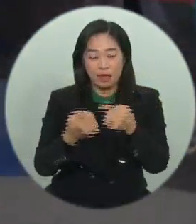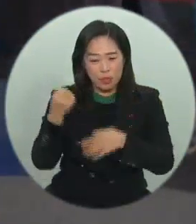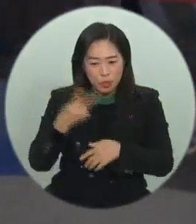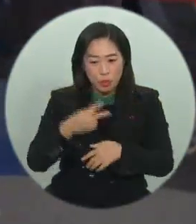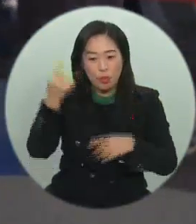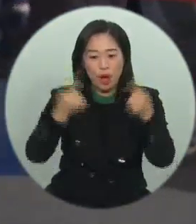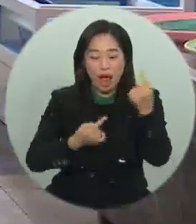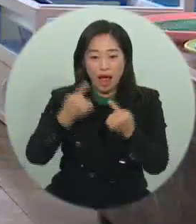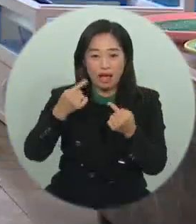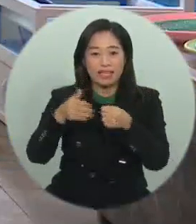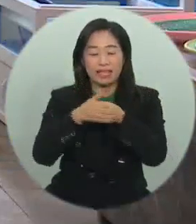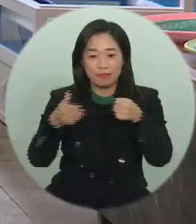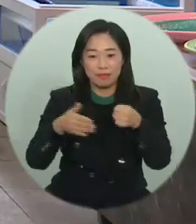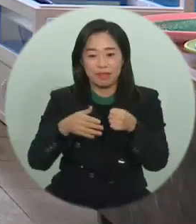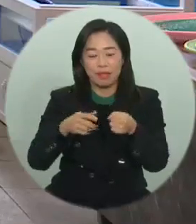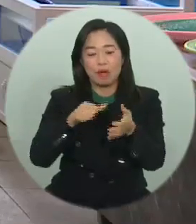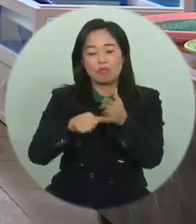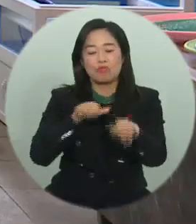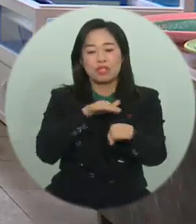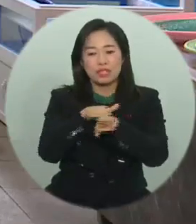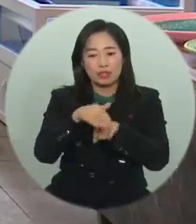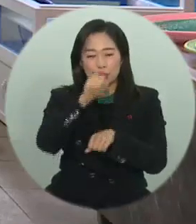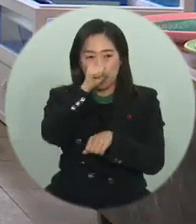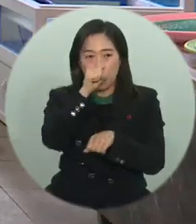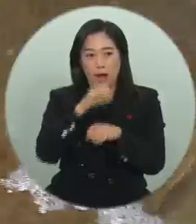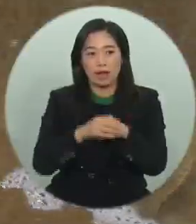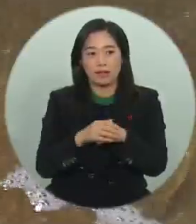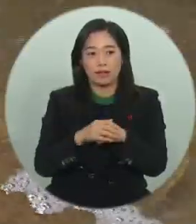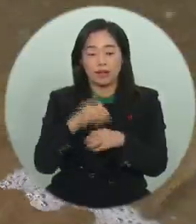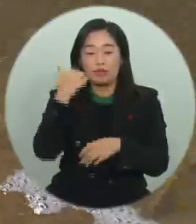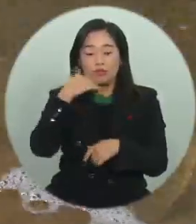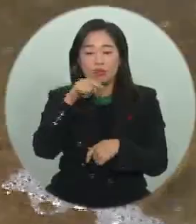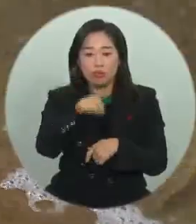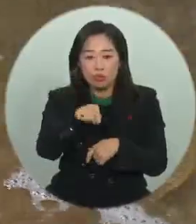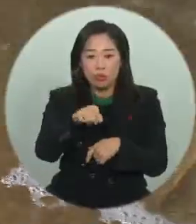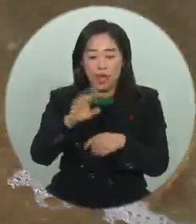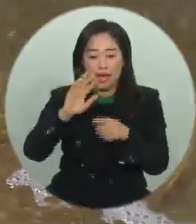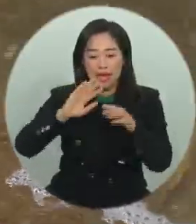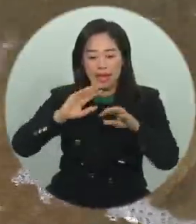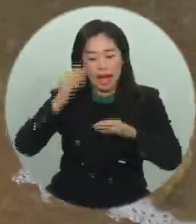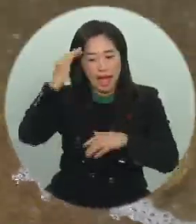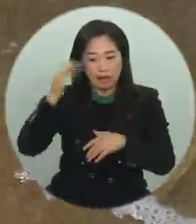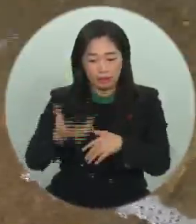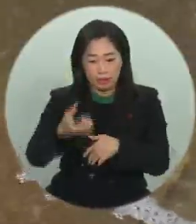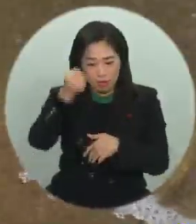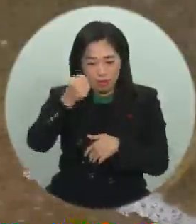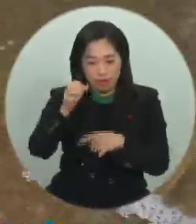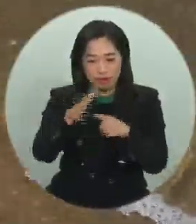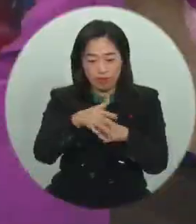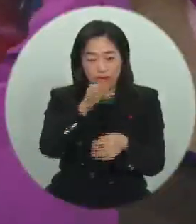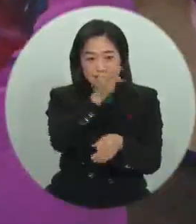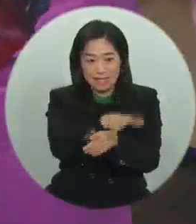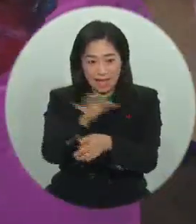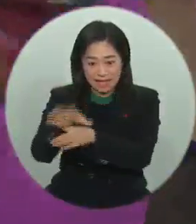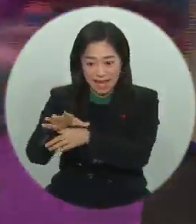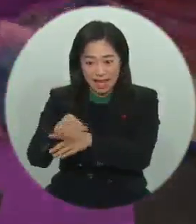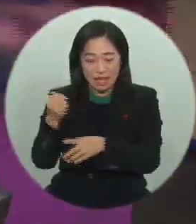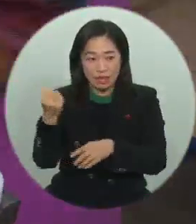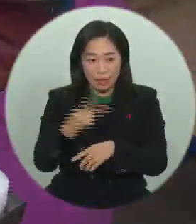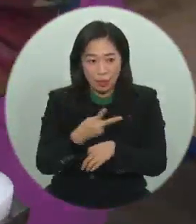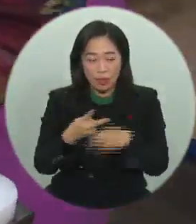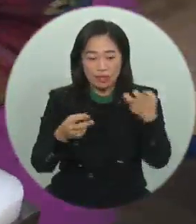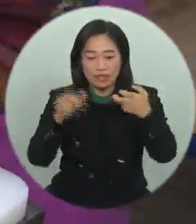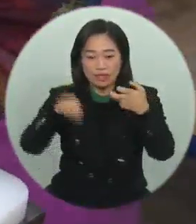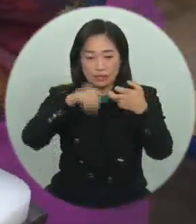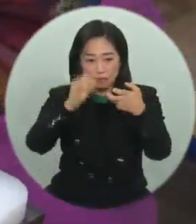물건 질도 더 좋아지고. 온누리 상품권 환급 대상은 국내산 수산물과 국내산 수산물 원재료 비중이 70%